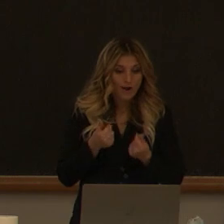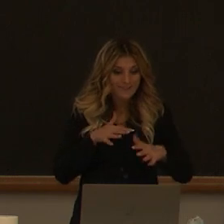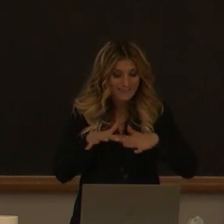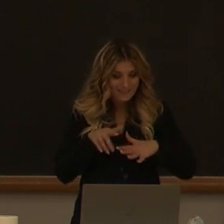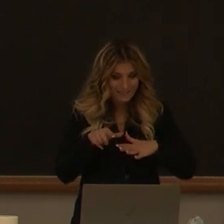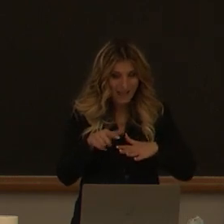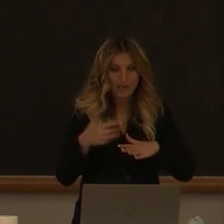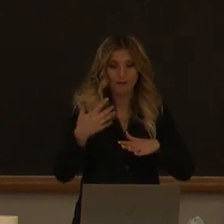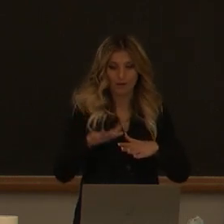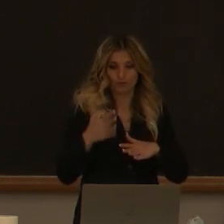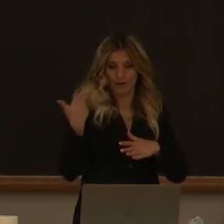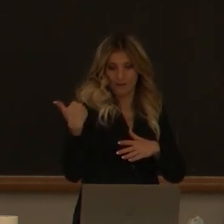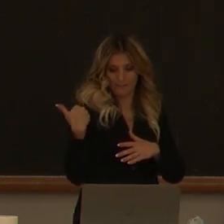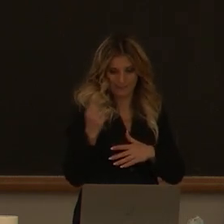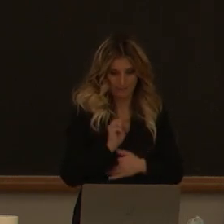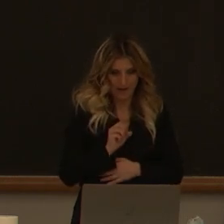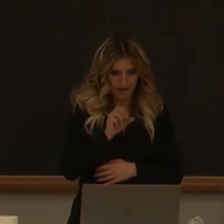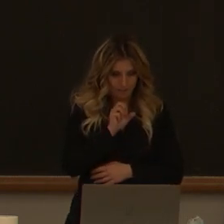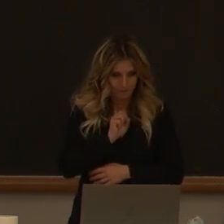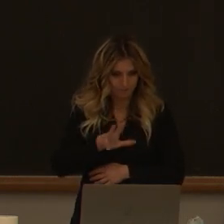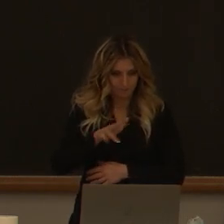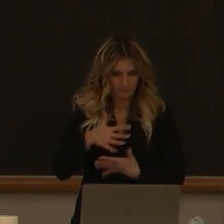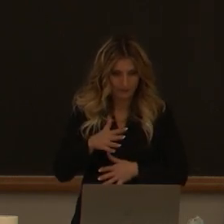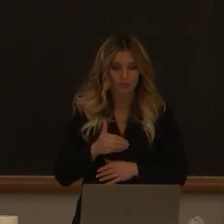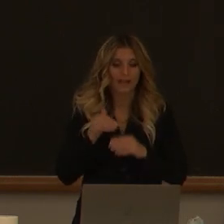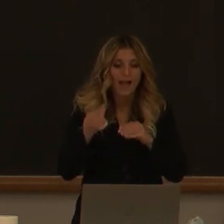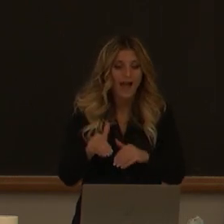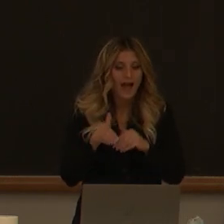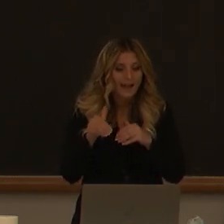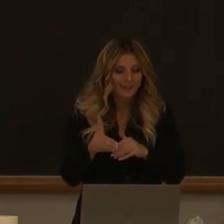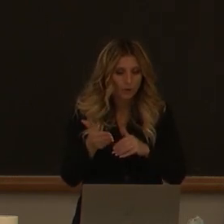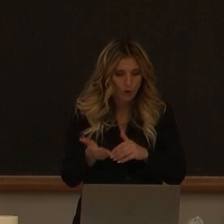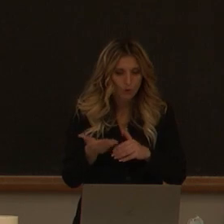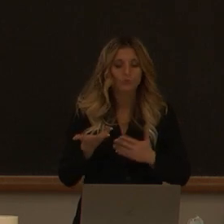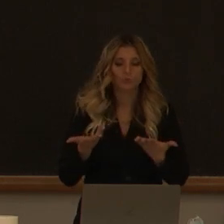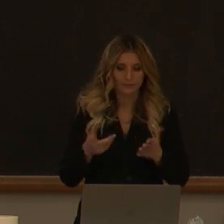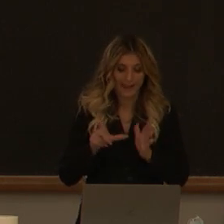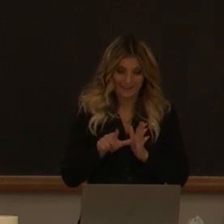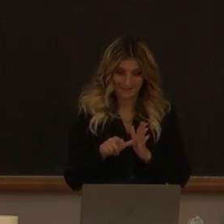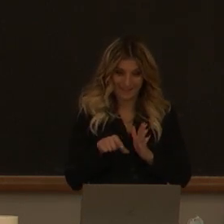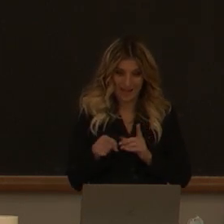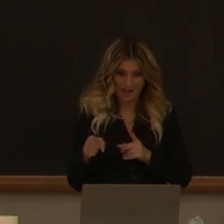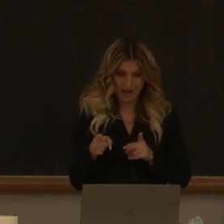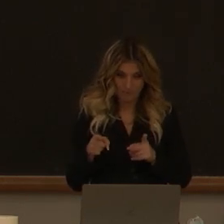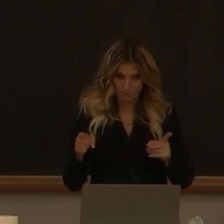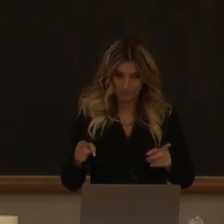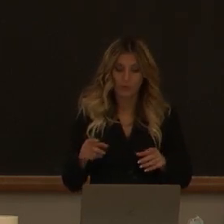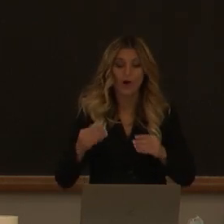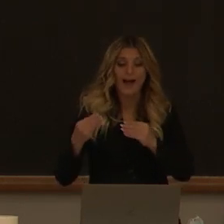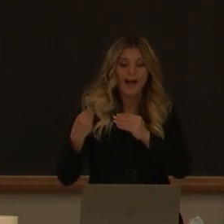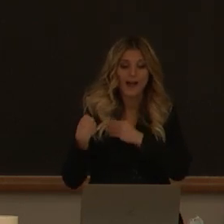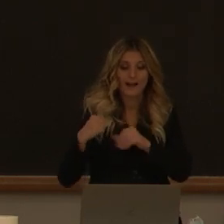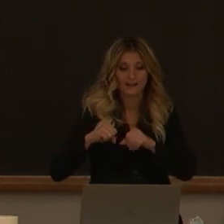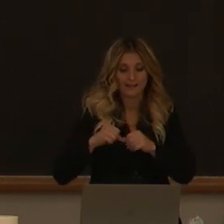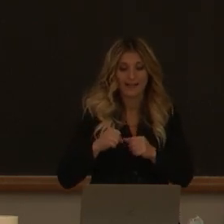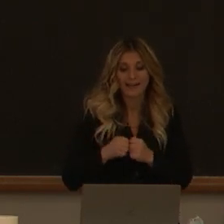dal relatore che ci precede. Agricoltura quindi che contemporaneamente è causa e